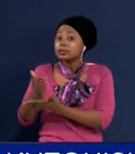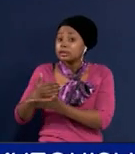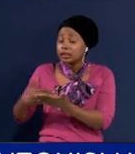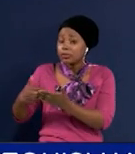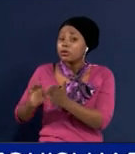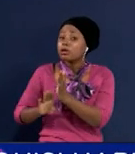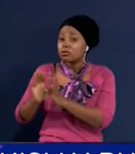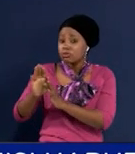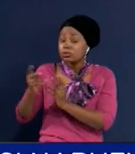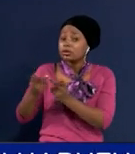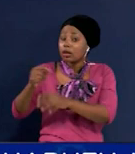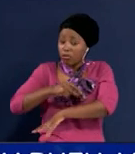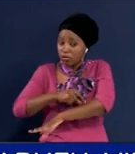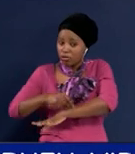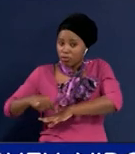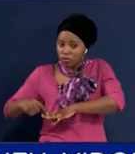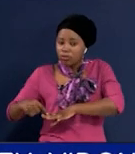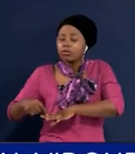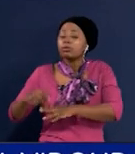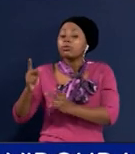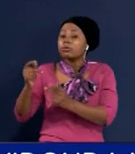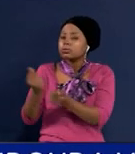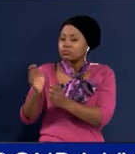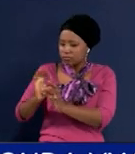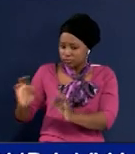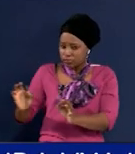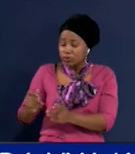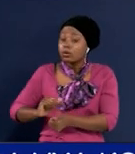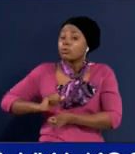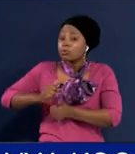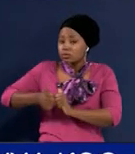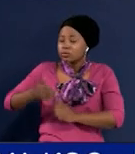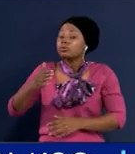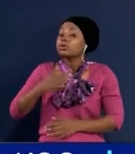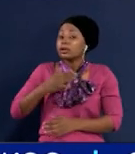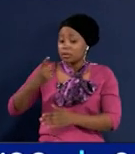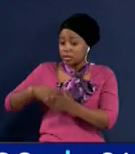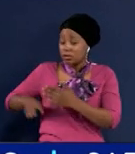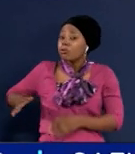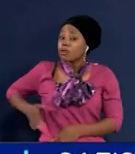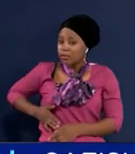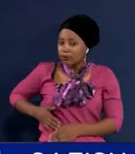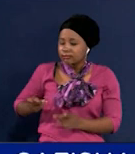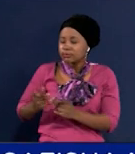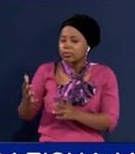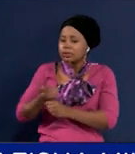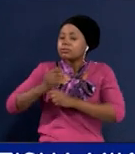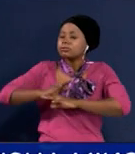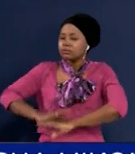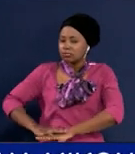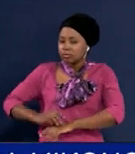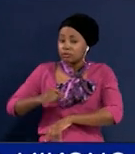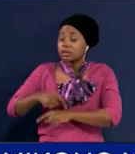ya mgongo kwenda shingo vio vimeinuliwa ili kuruhusu hewa iweze kuingia vizuri kwenye mapafu na yeye apate ahueni wakati taratibu za